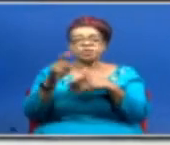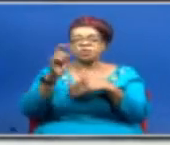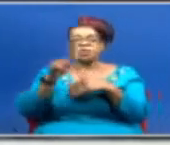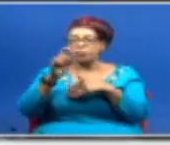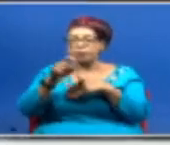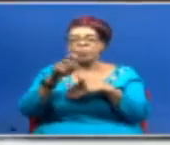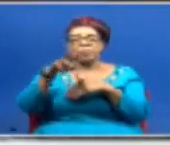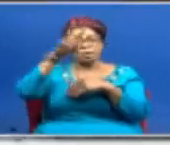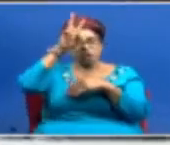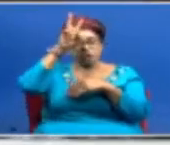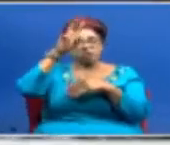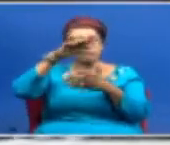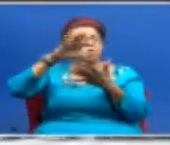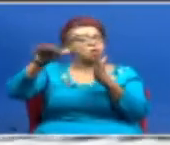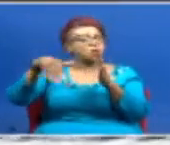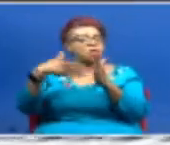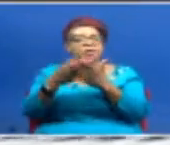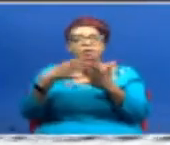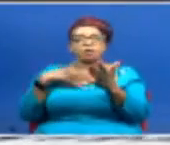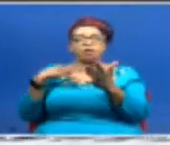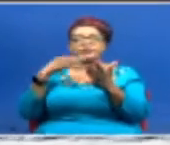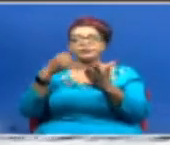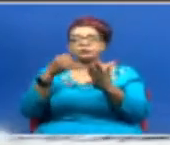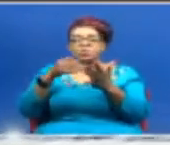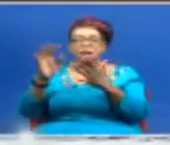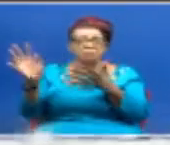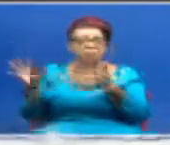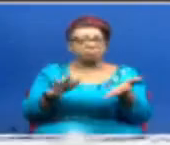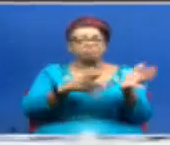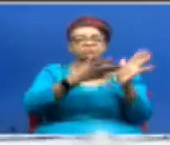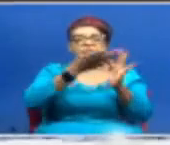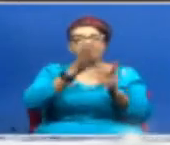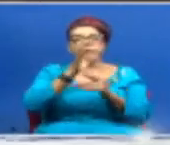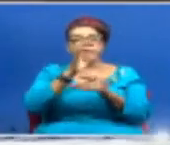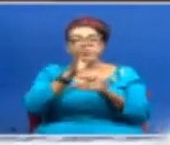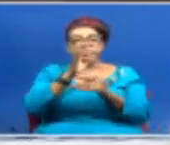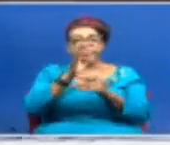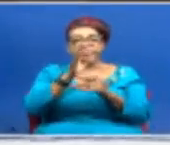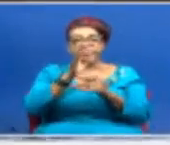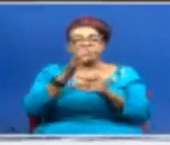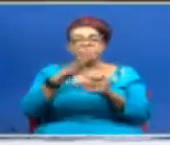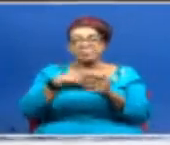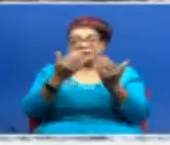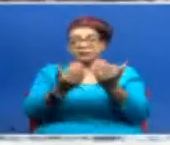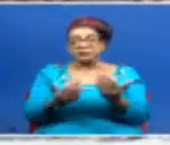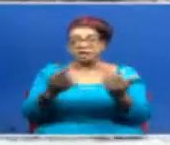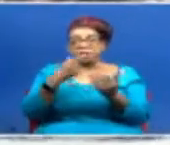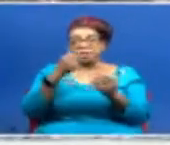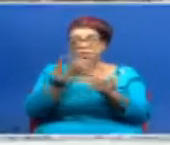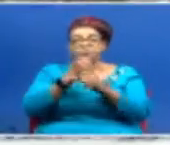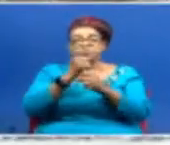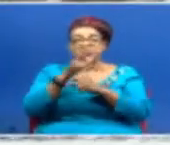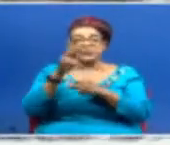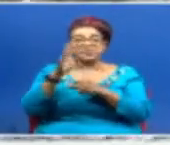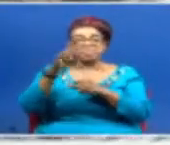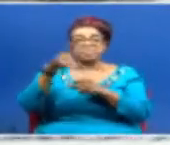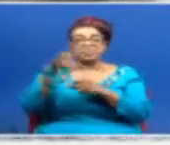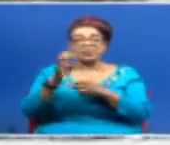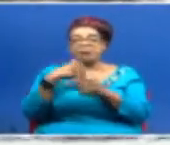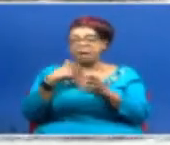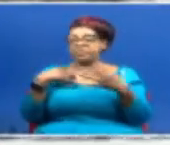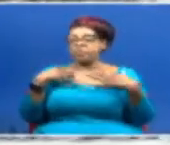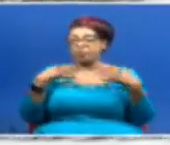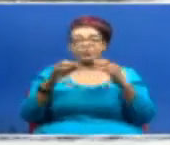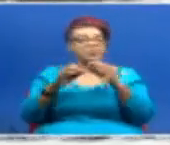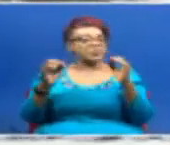na nguo za watoto. Hata watoto wangu wale wanafanya mtihani wa KCPE hawana nguo saa hizi, ilibeba